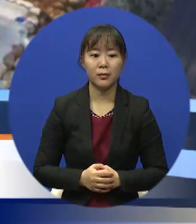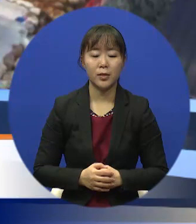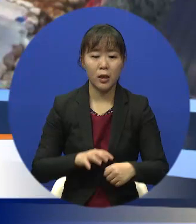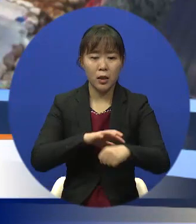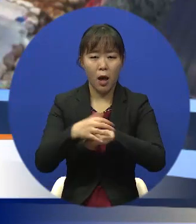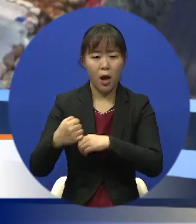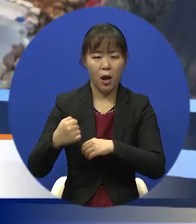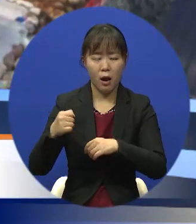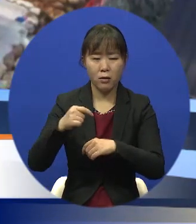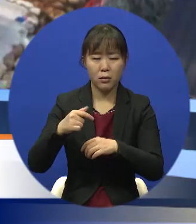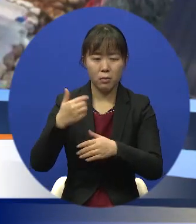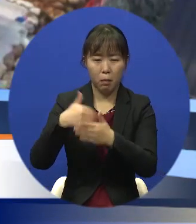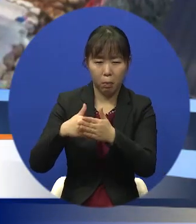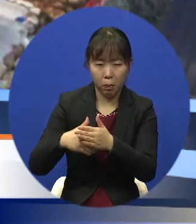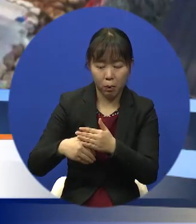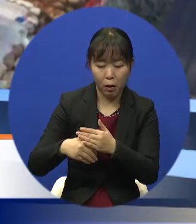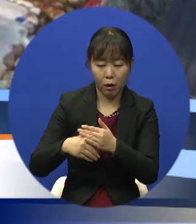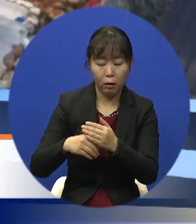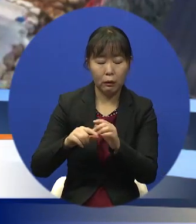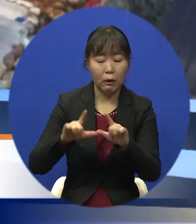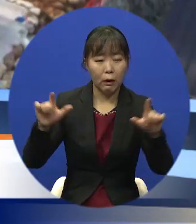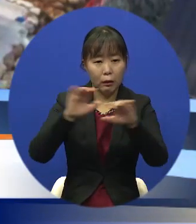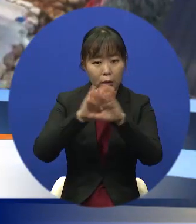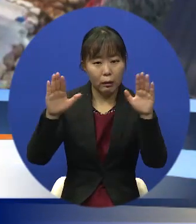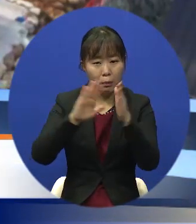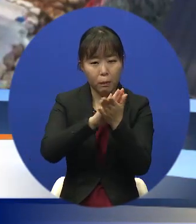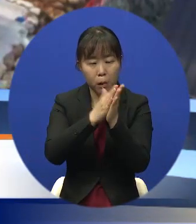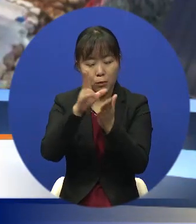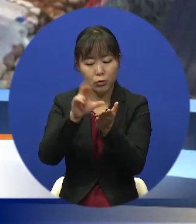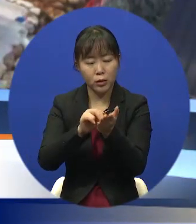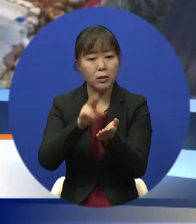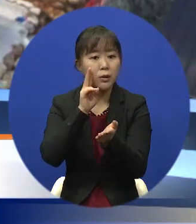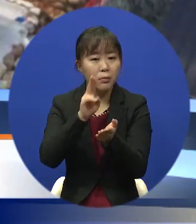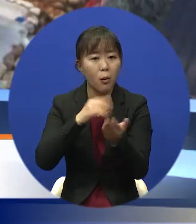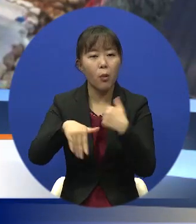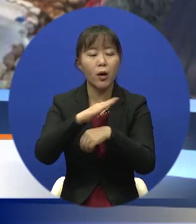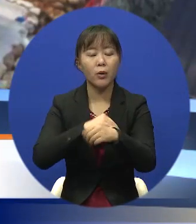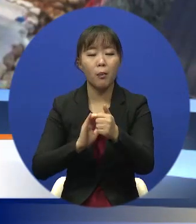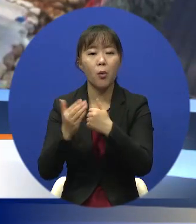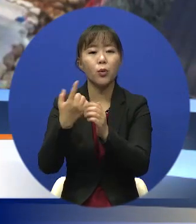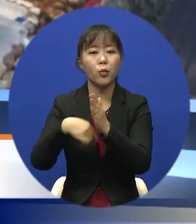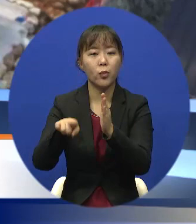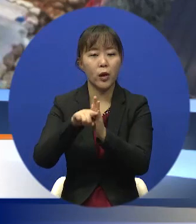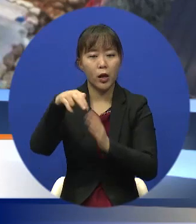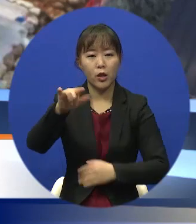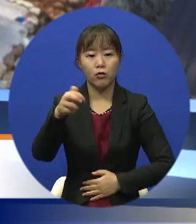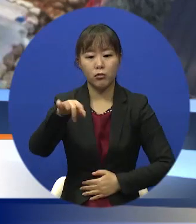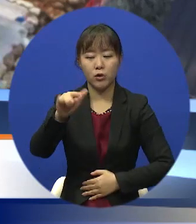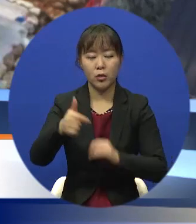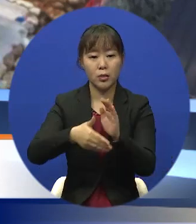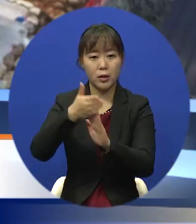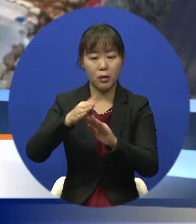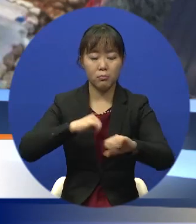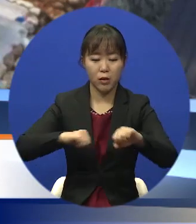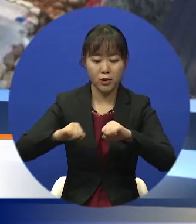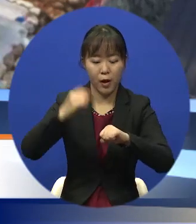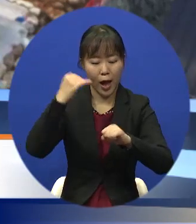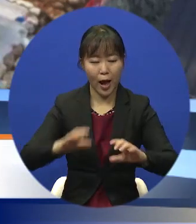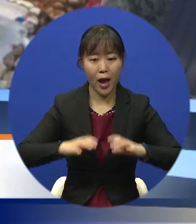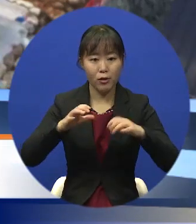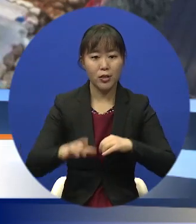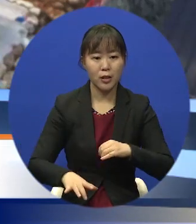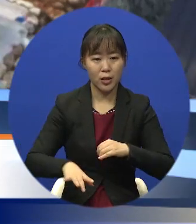세계적으로 에너지 고갈과 기후변화 문제가 심각한데요. 환경보호를 위해 순천시가 앞장서 국내 최초